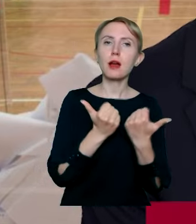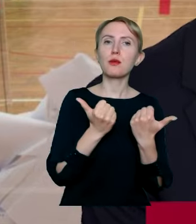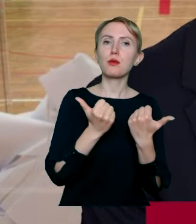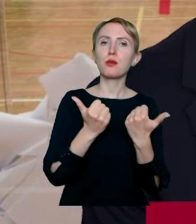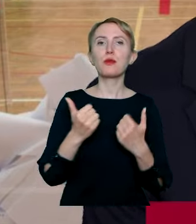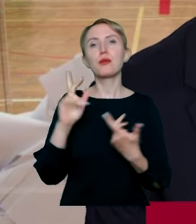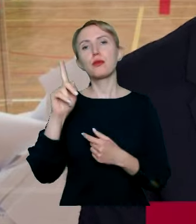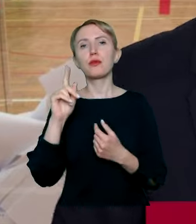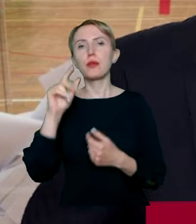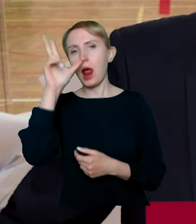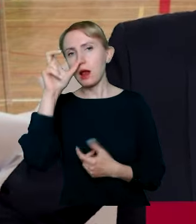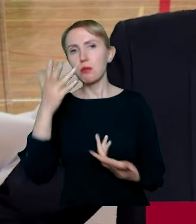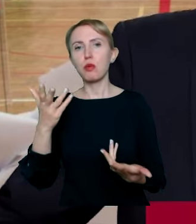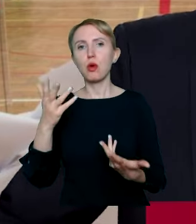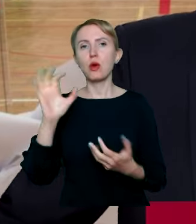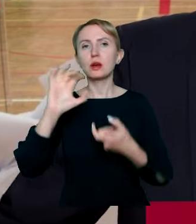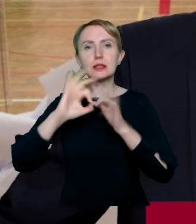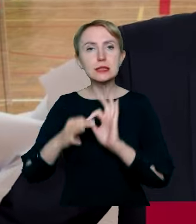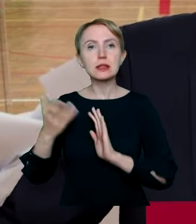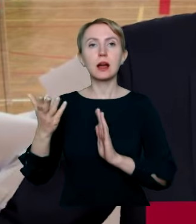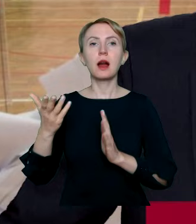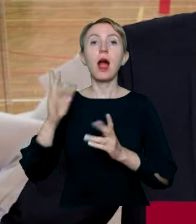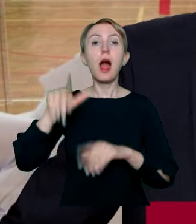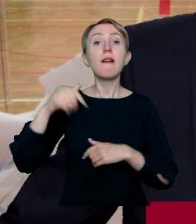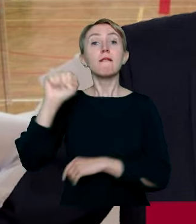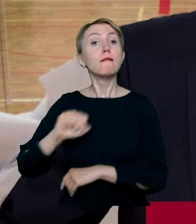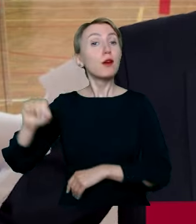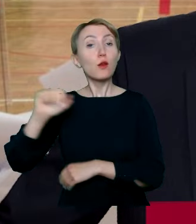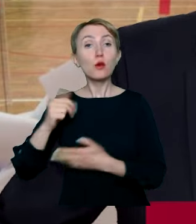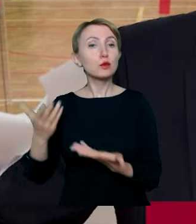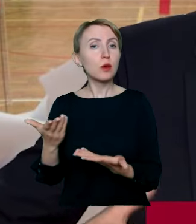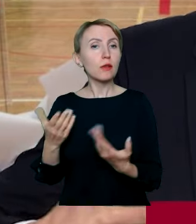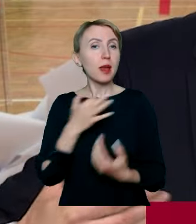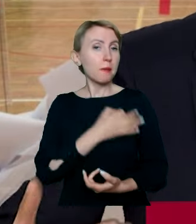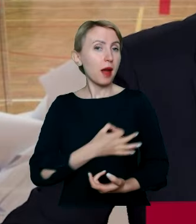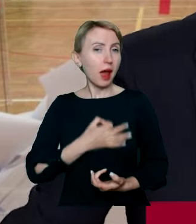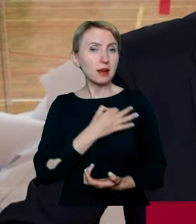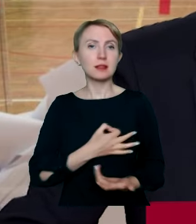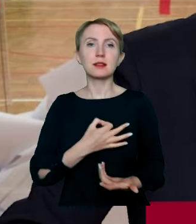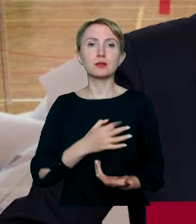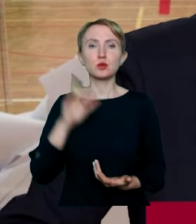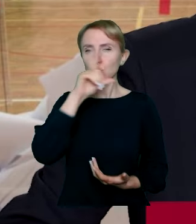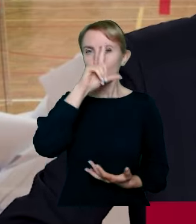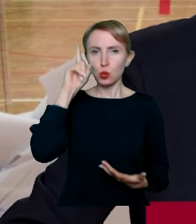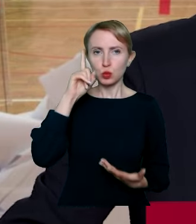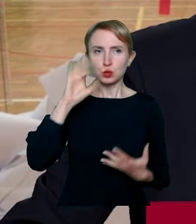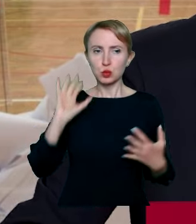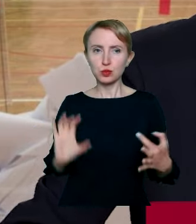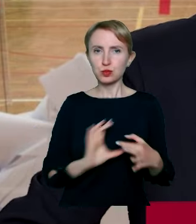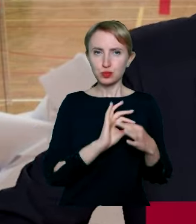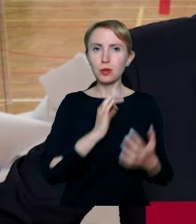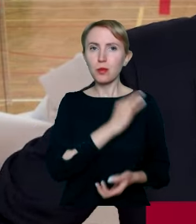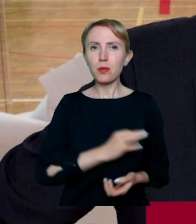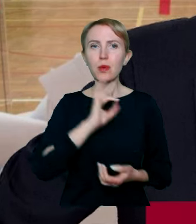a to w Elblągu, a to w Gdyni, a to we Wrocławiu, partia czy ludzie związani z partią